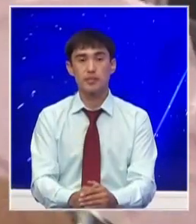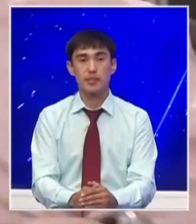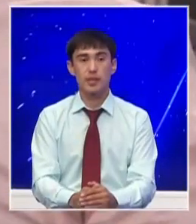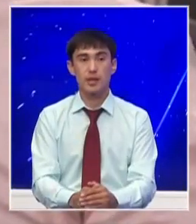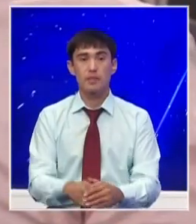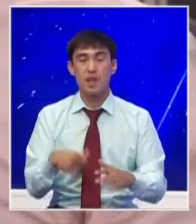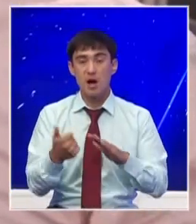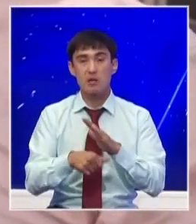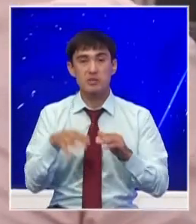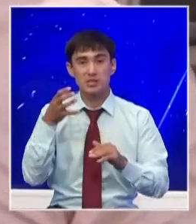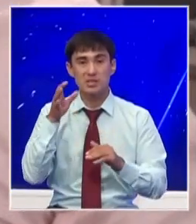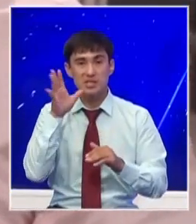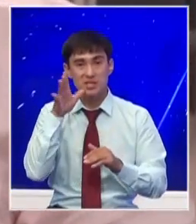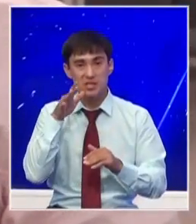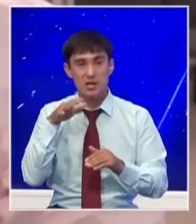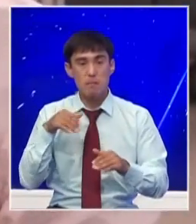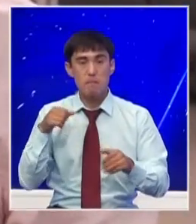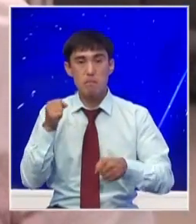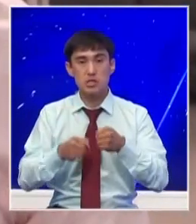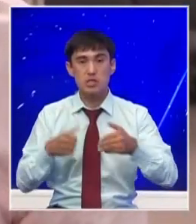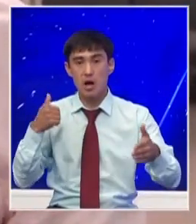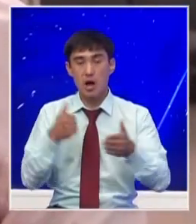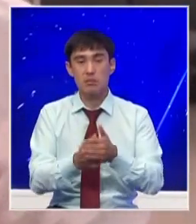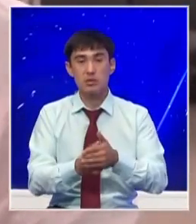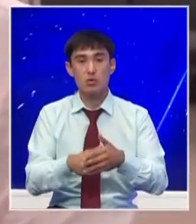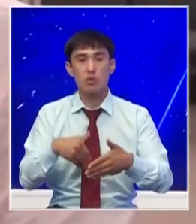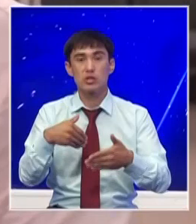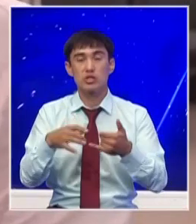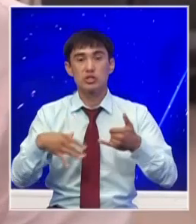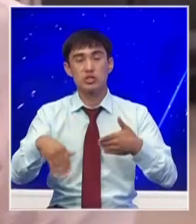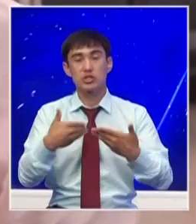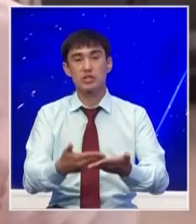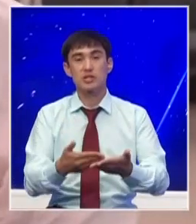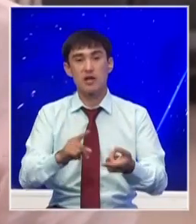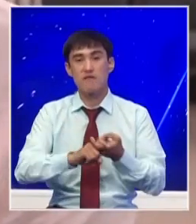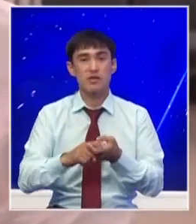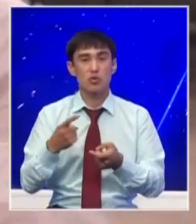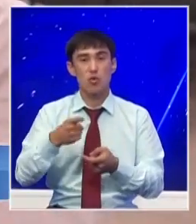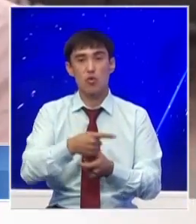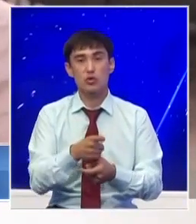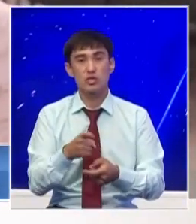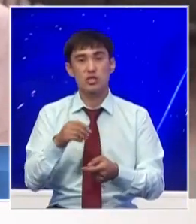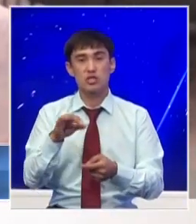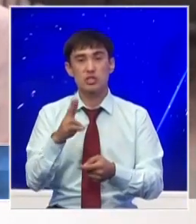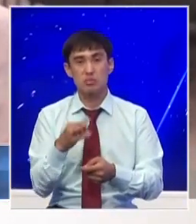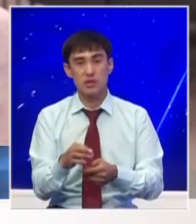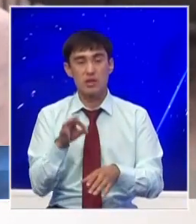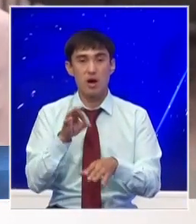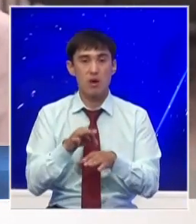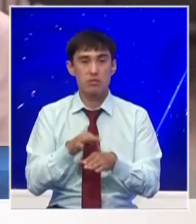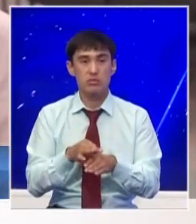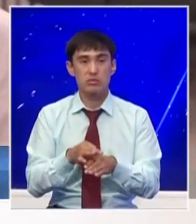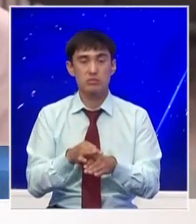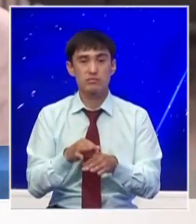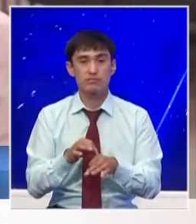машинаға қағып кетеді. Ол уақытында жиналу керек. Ол жатқан кезде тұрып жерде жатса, ол инфекция, құрт, шыбын сол жерде ауру шығуы